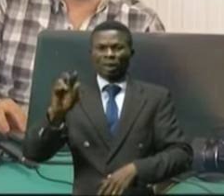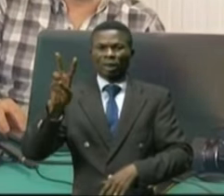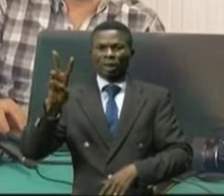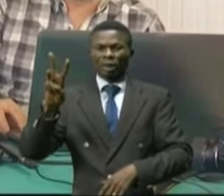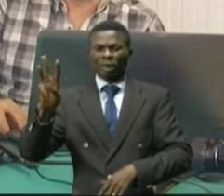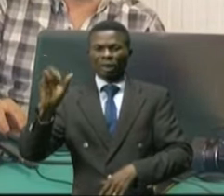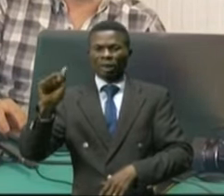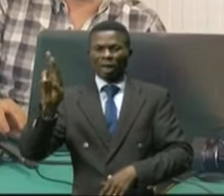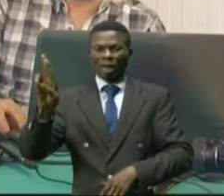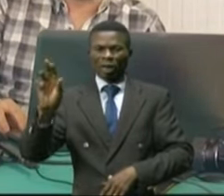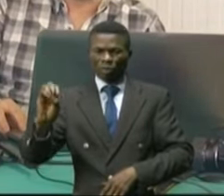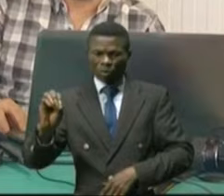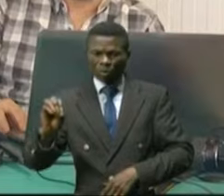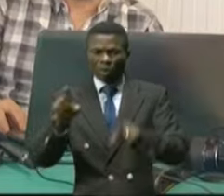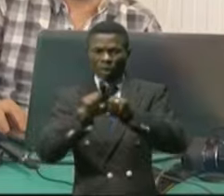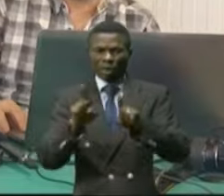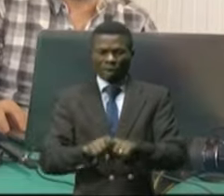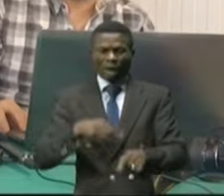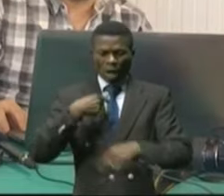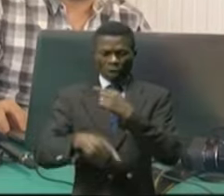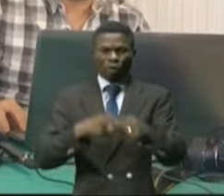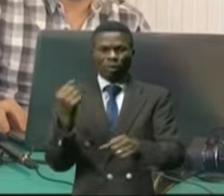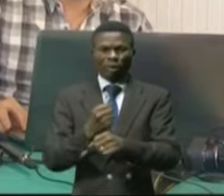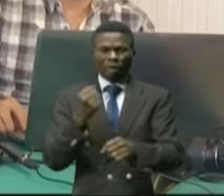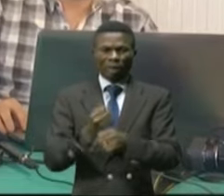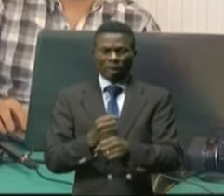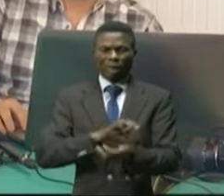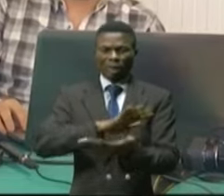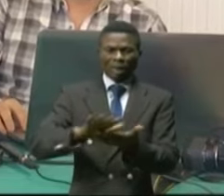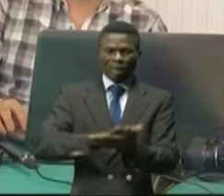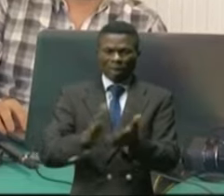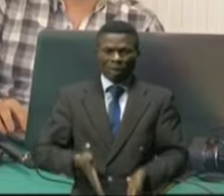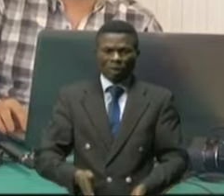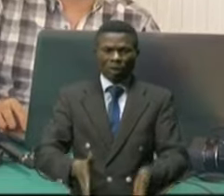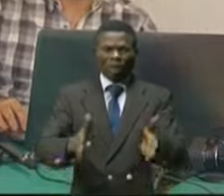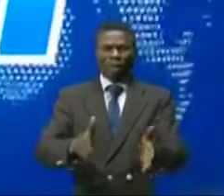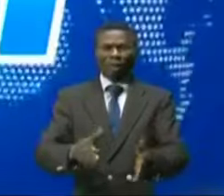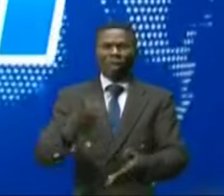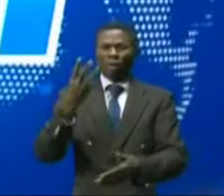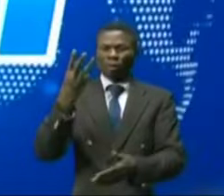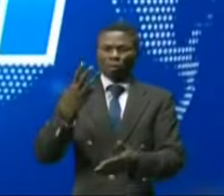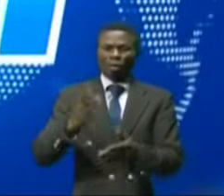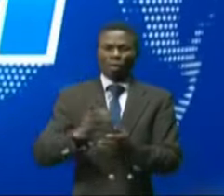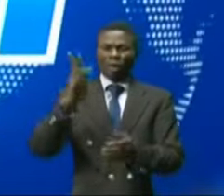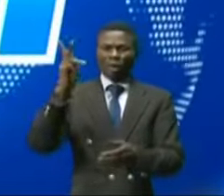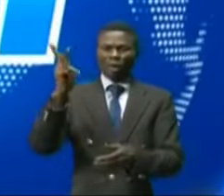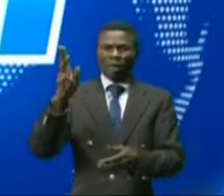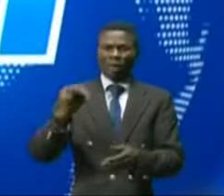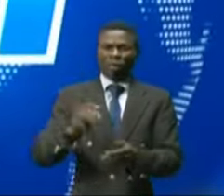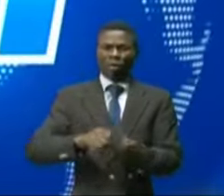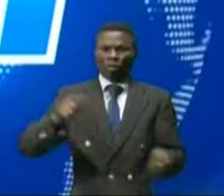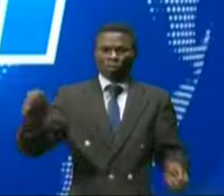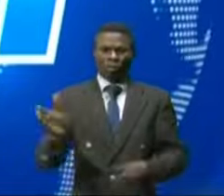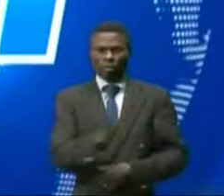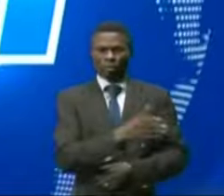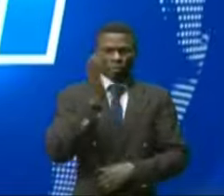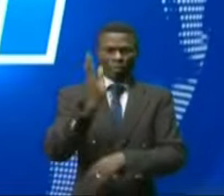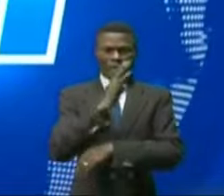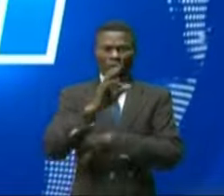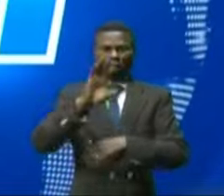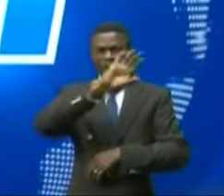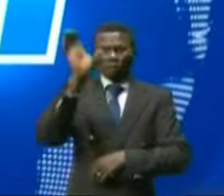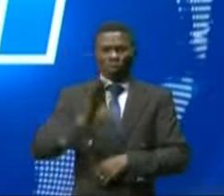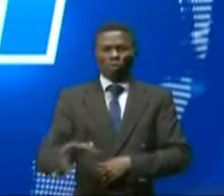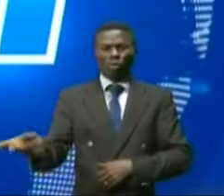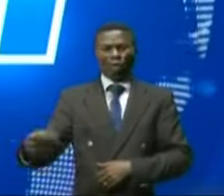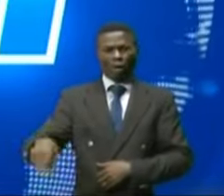des Kazumba, mais aussi les débuts des travaux d'asphaltage dans plus ou moins trois. Les conseillers communaux de la commune